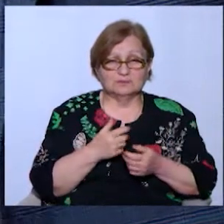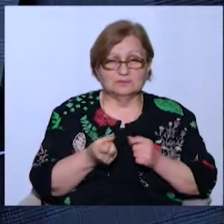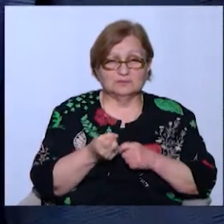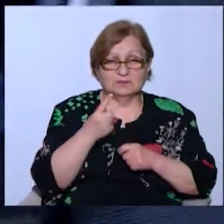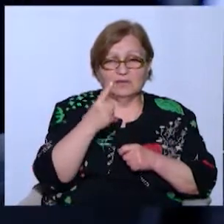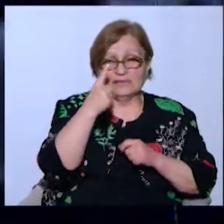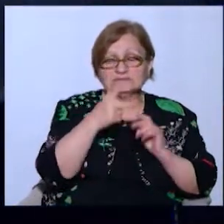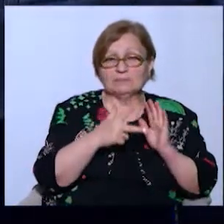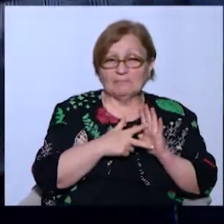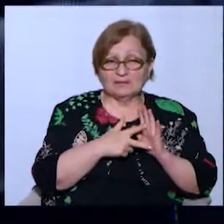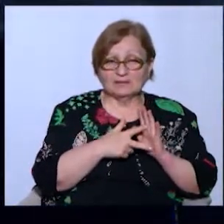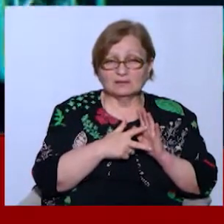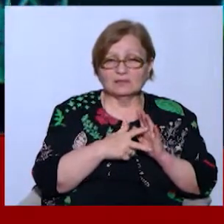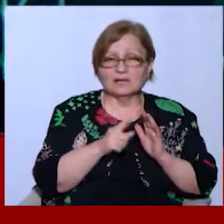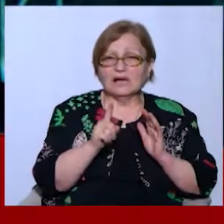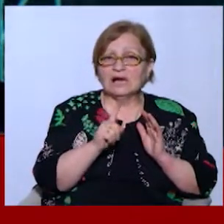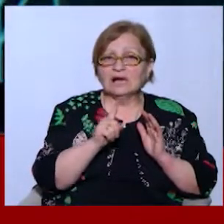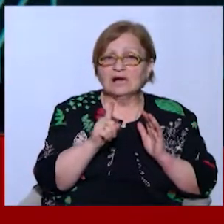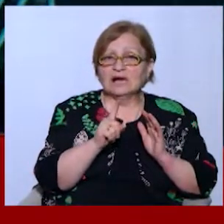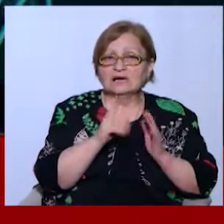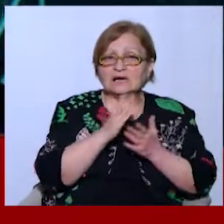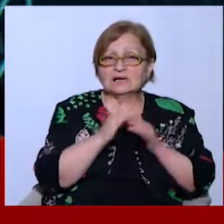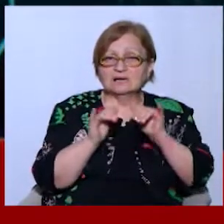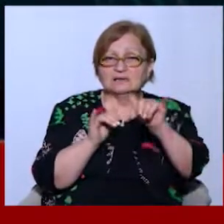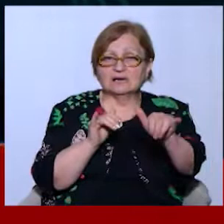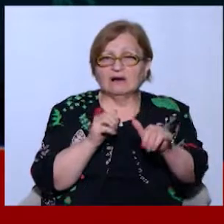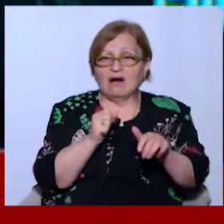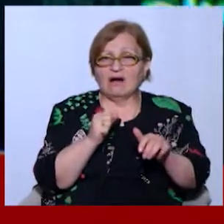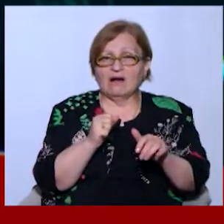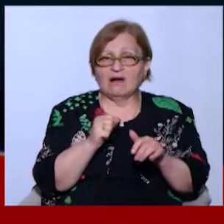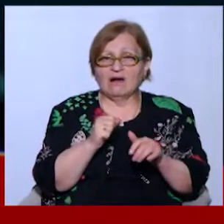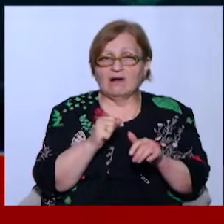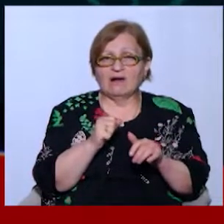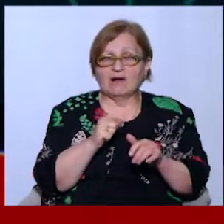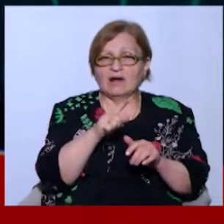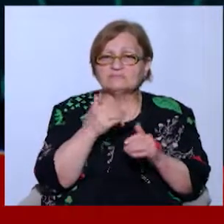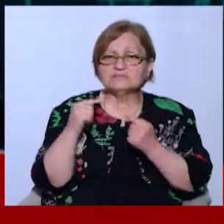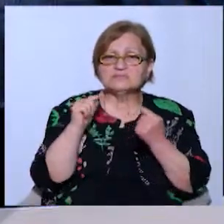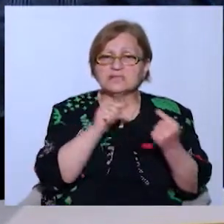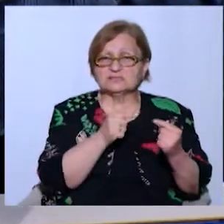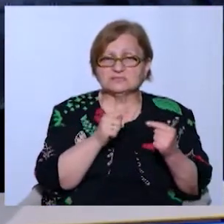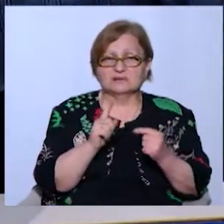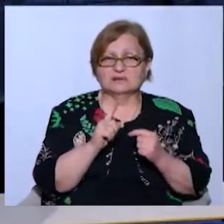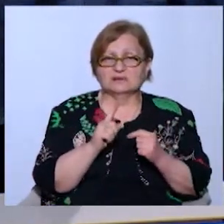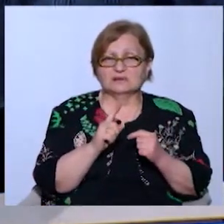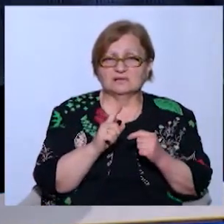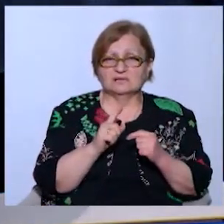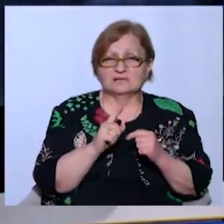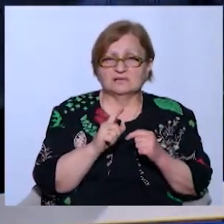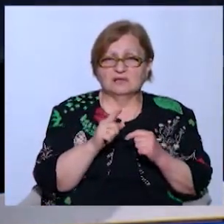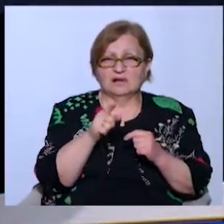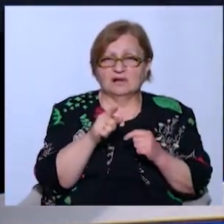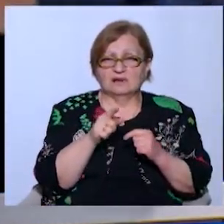აღმოჩნდა 1-2. რა არის ამ ხდომილობის საწინააღმდეგო? აი ეს არის